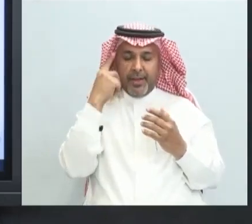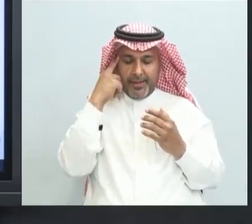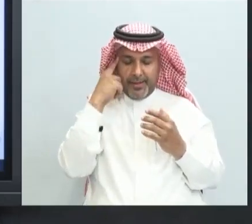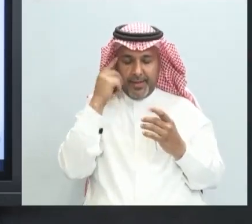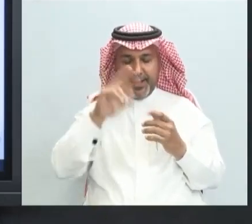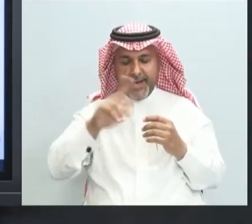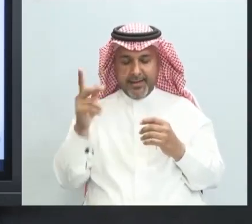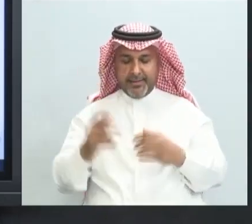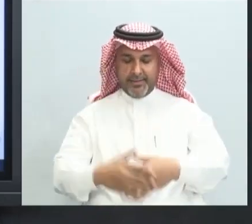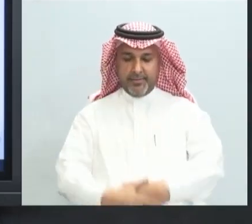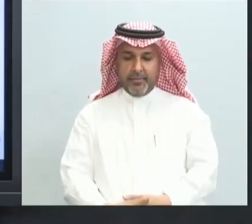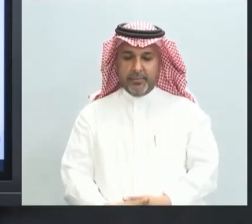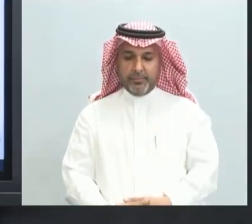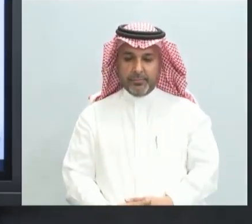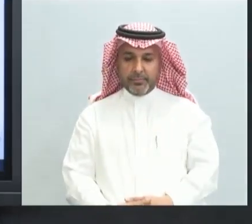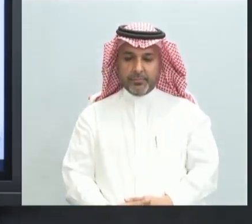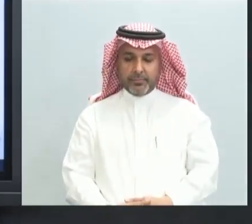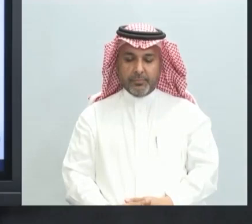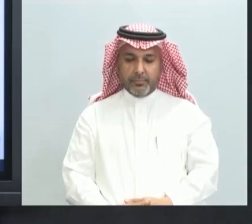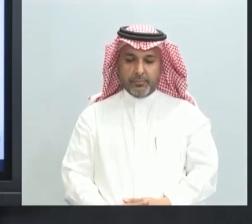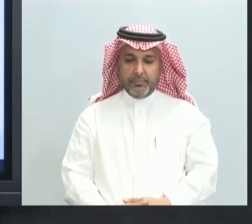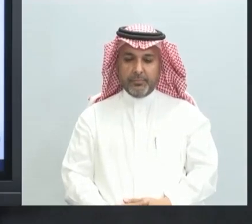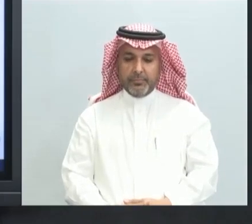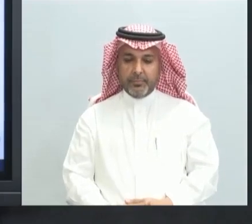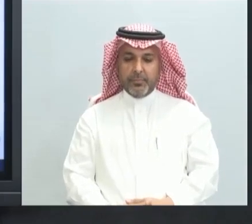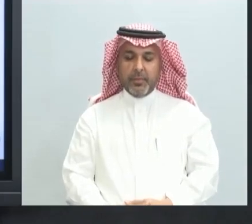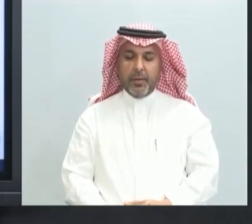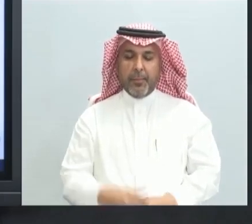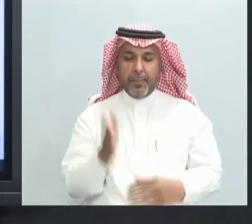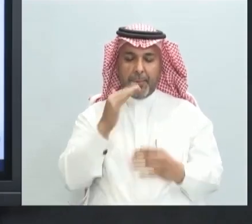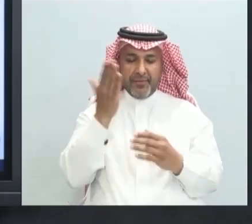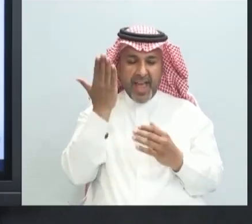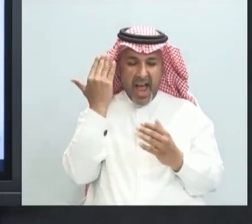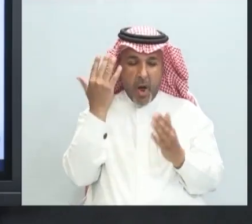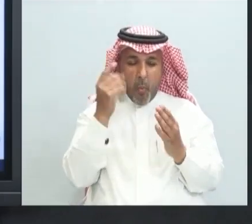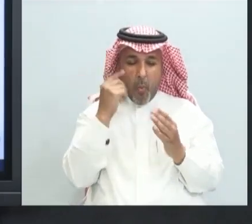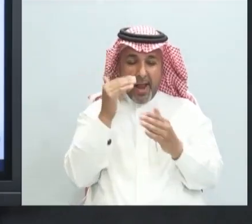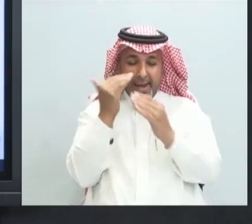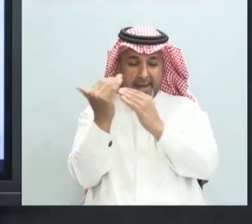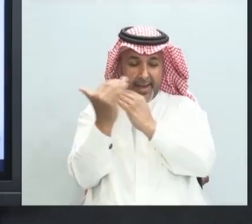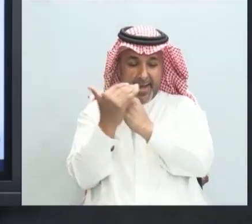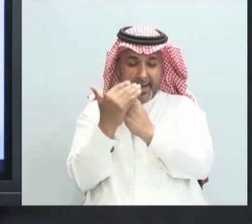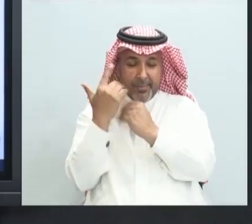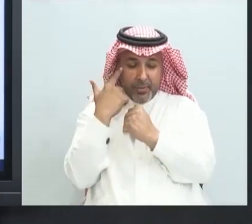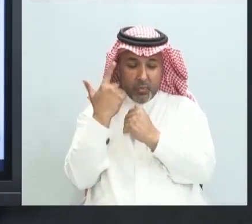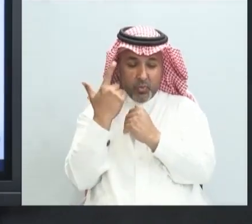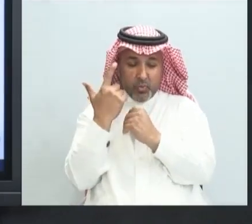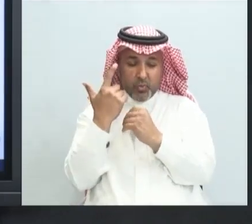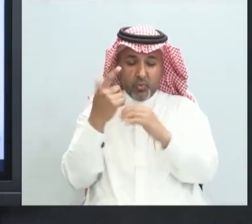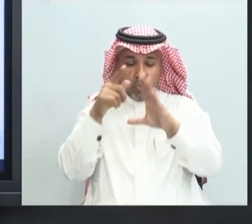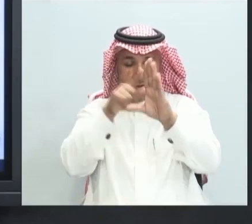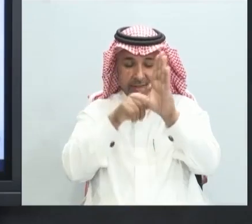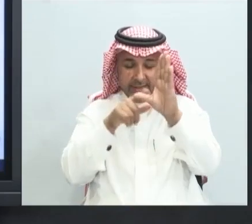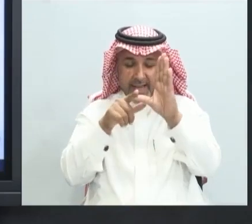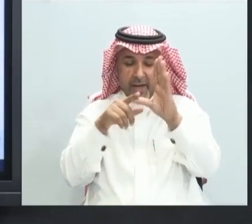هنا نلاحظ انه ما في عندي زاويه وضلع متقابلين عشان اطبق انا قانون الجيب اللي هو ساين اي على اي يساوي ساين بي